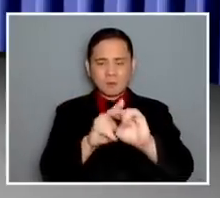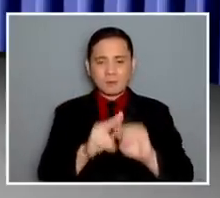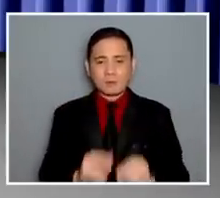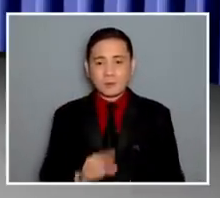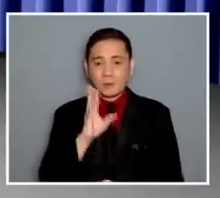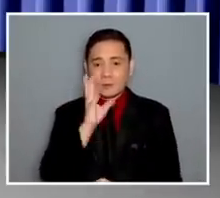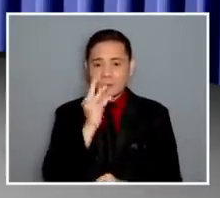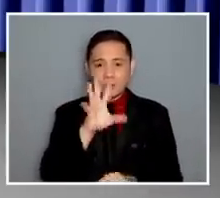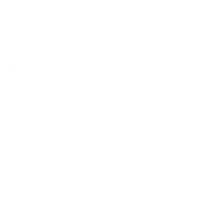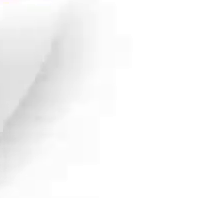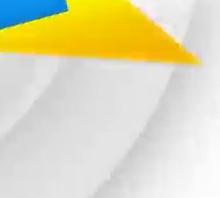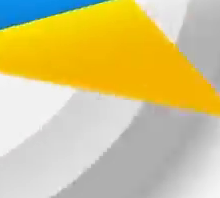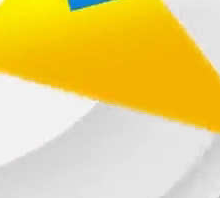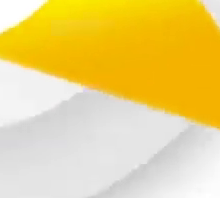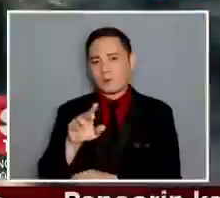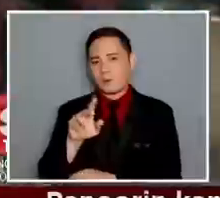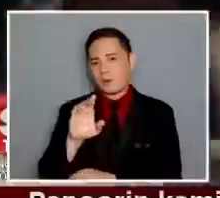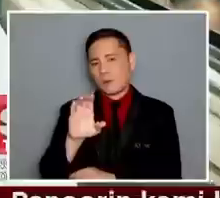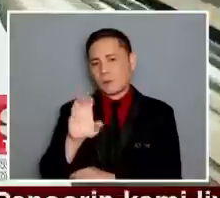MJ Felipe.